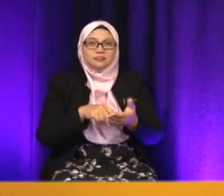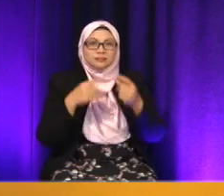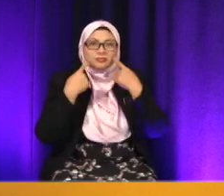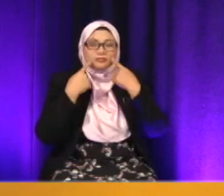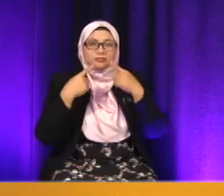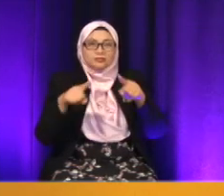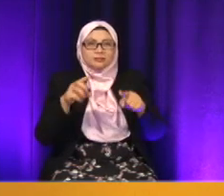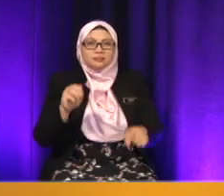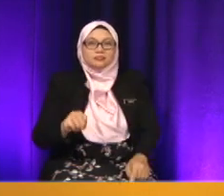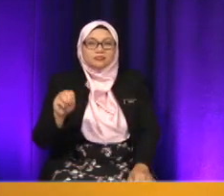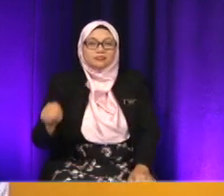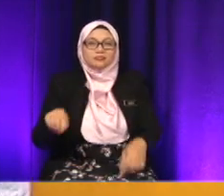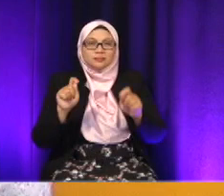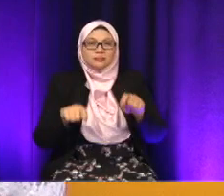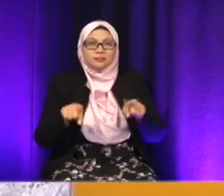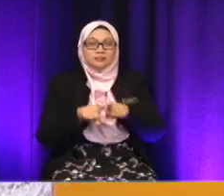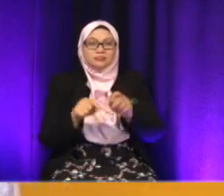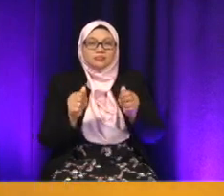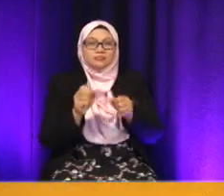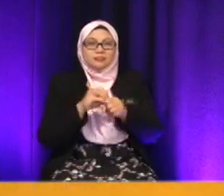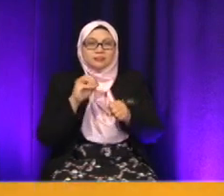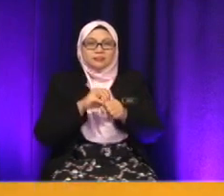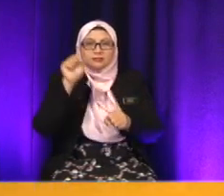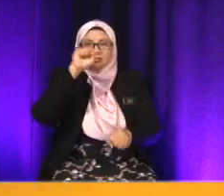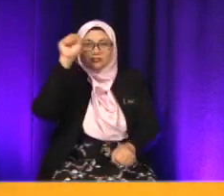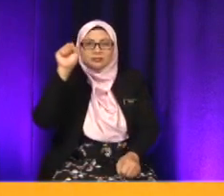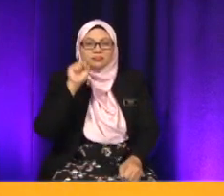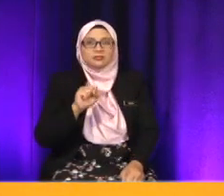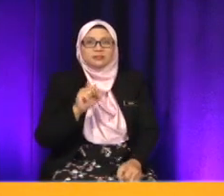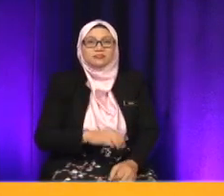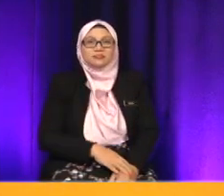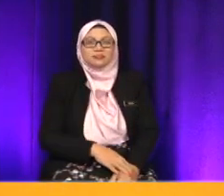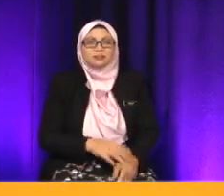seperti dalam soal lain masuknya kalau dekat sini soalnya